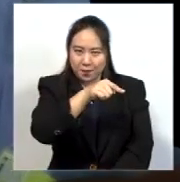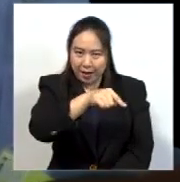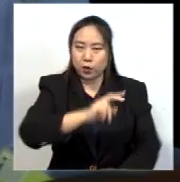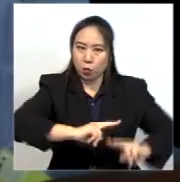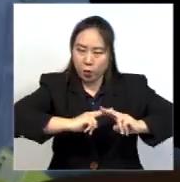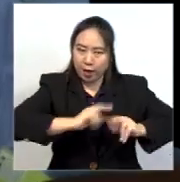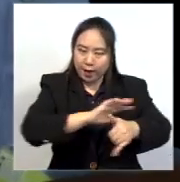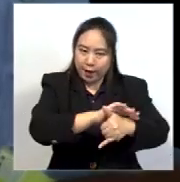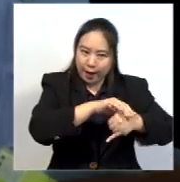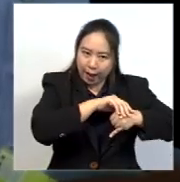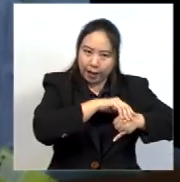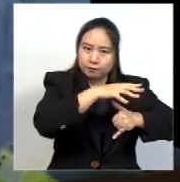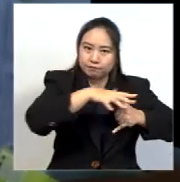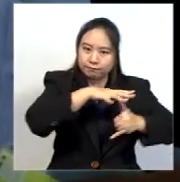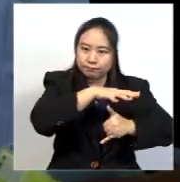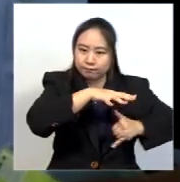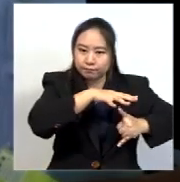ทำการกักกันโรคนะครับ